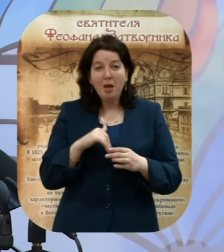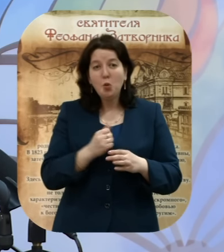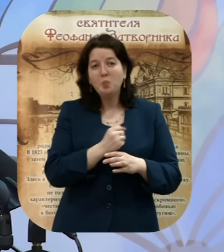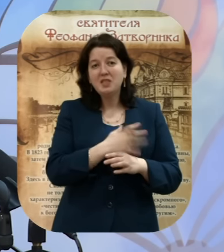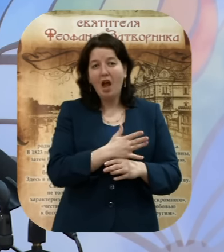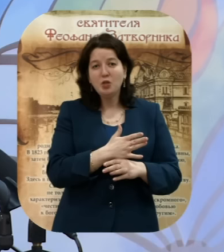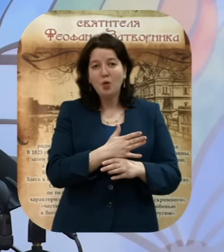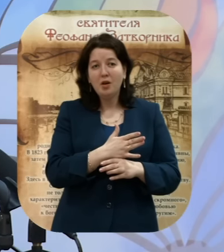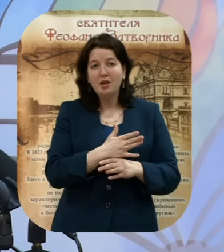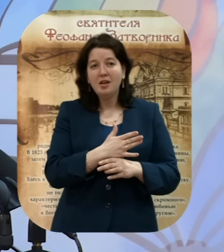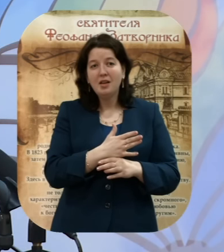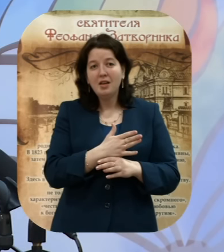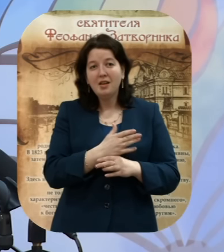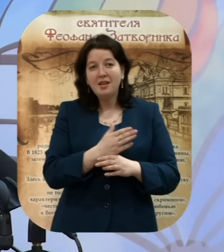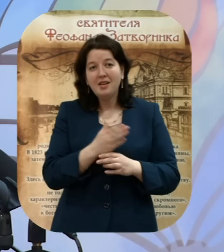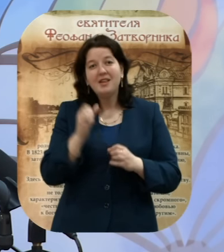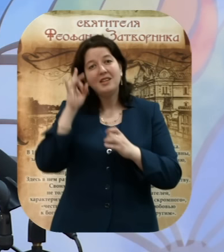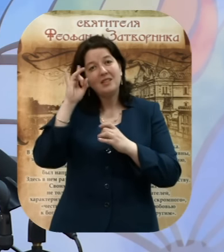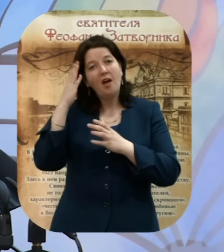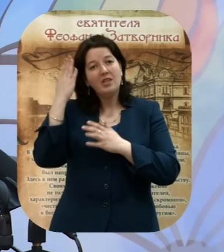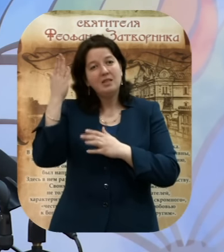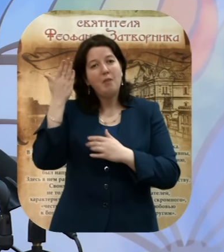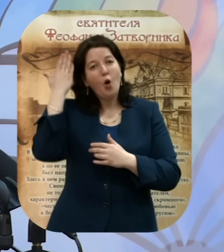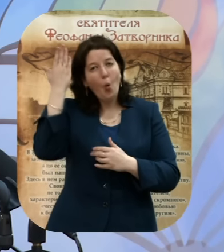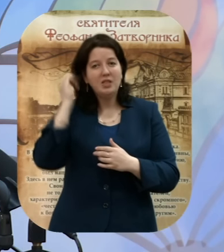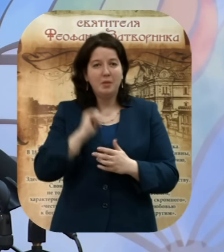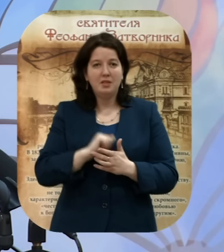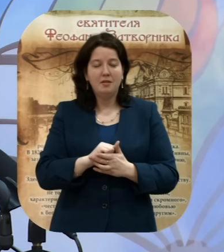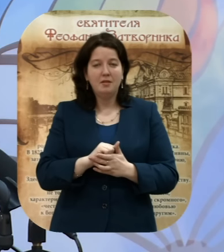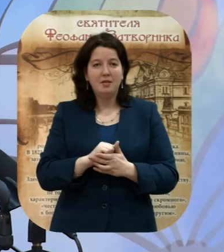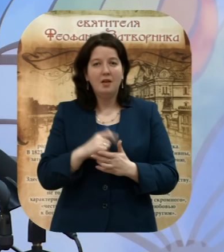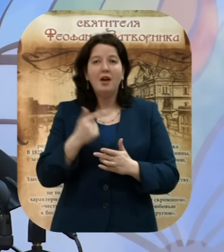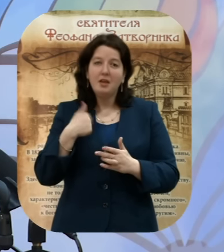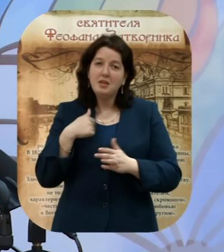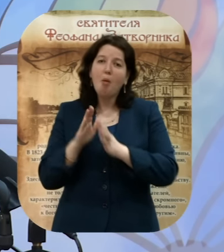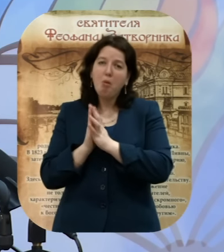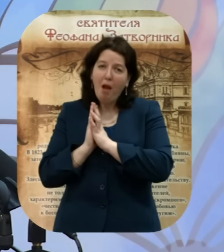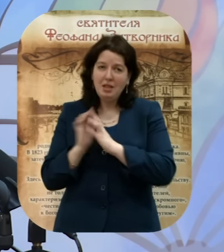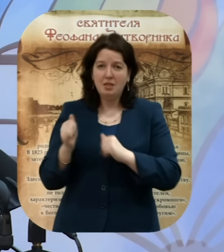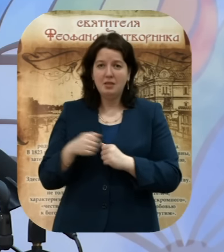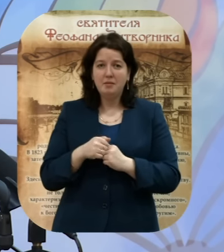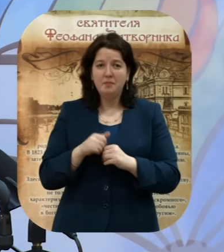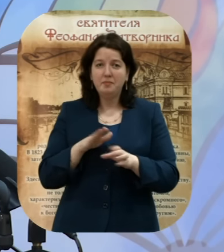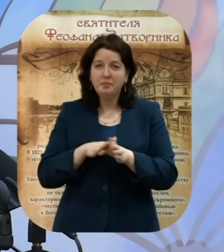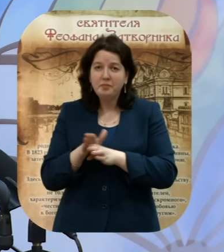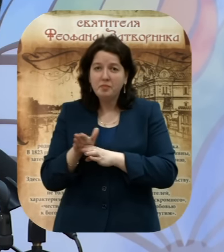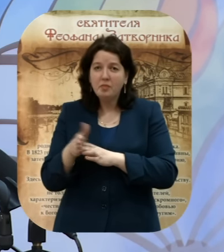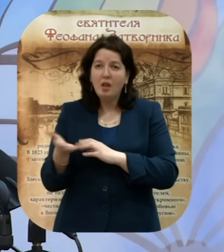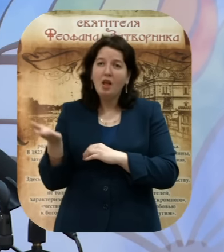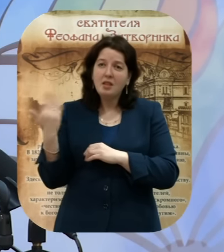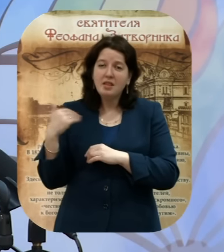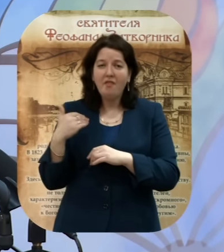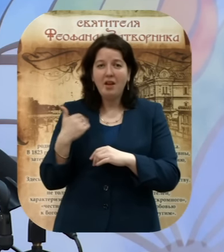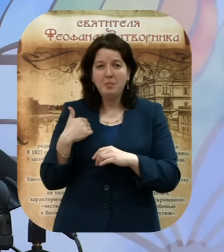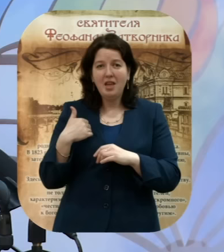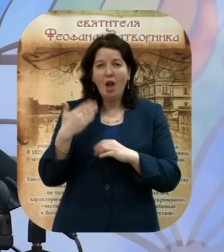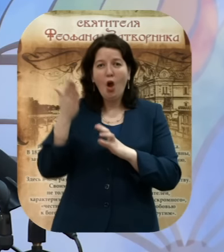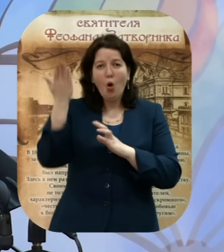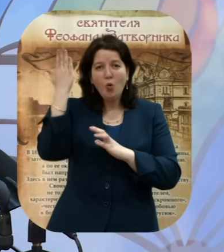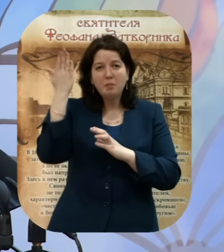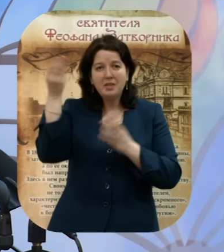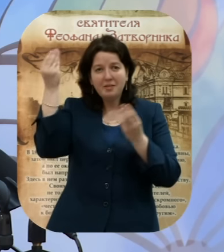сразу, слава тебе, Господи. Да, я помолился. Давай мне, Господи, все блага,